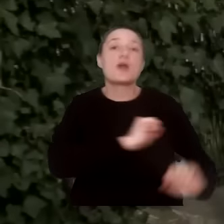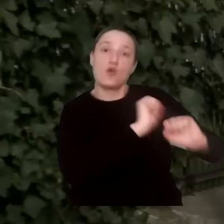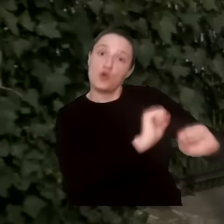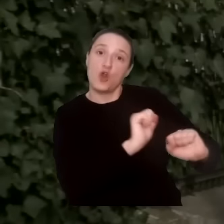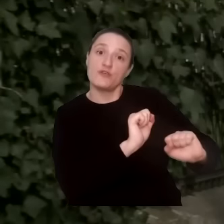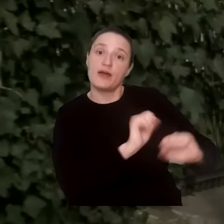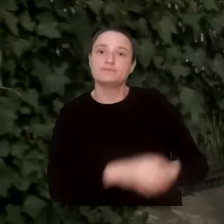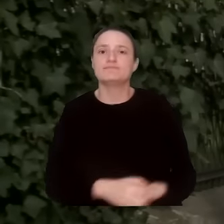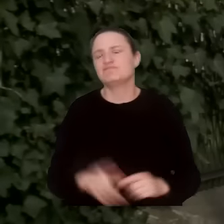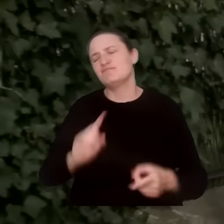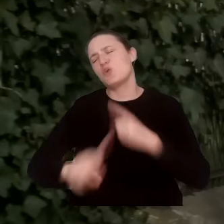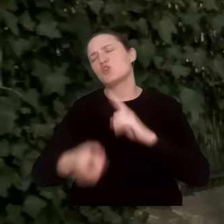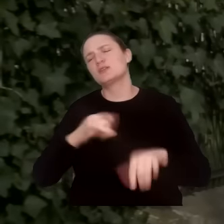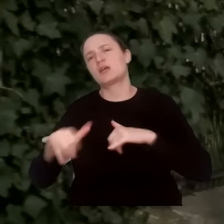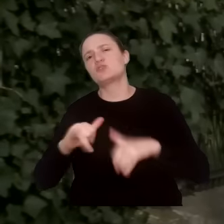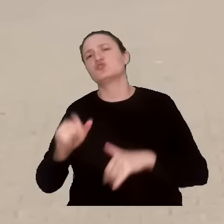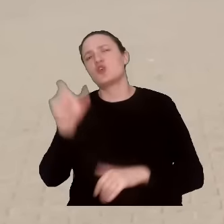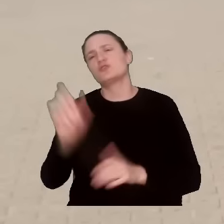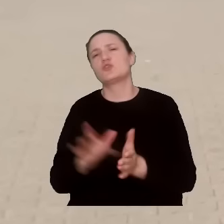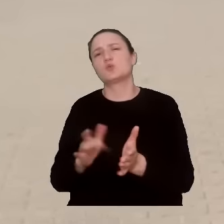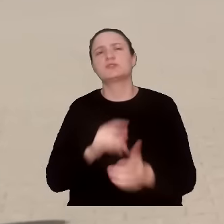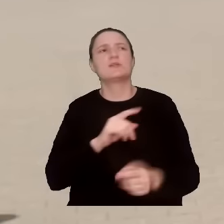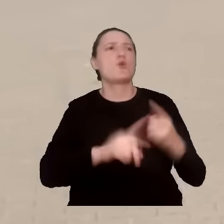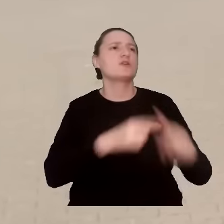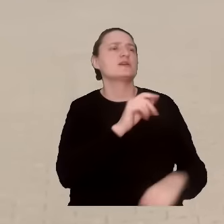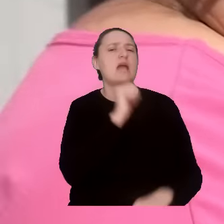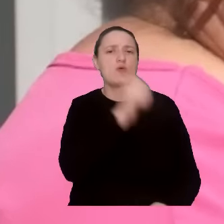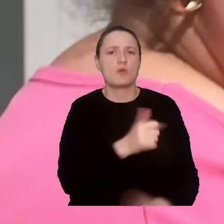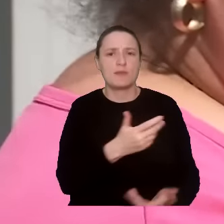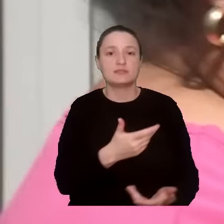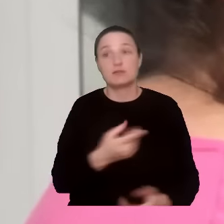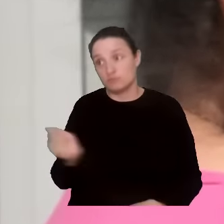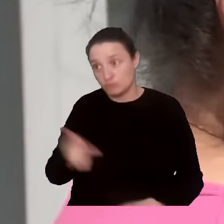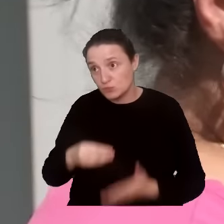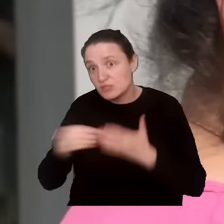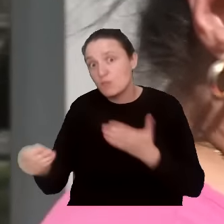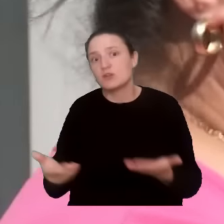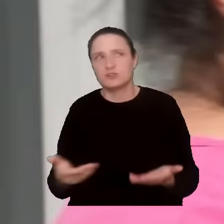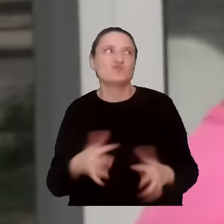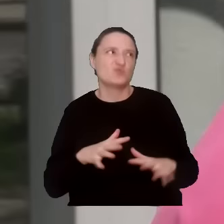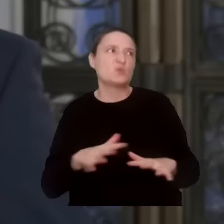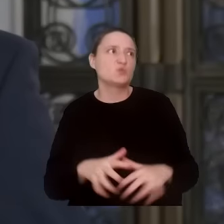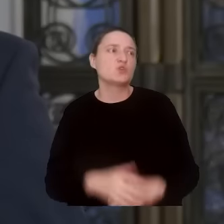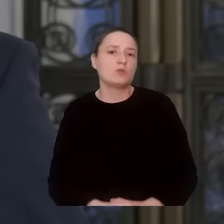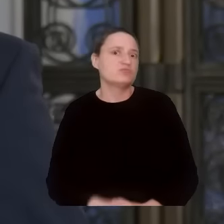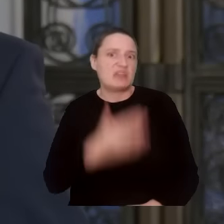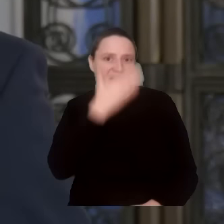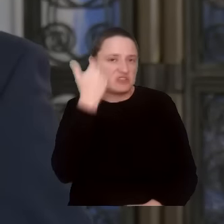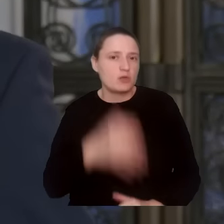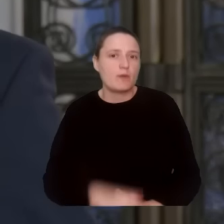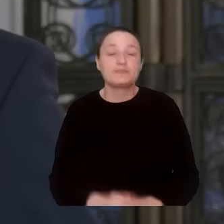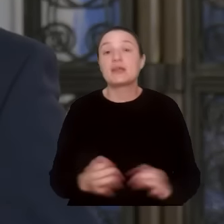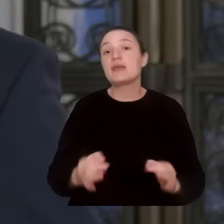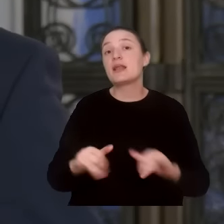jest polityka rządu Tuska plus polityka Unii Europejskiej? Musimy, to zapłacimy. No dużo. Dużo, nie wiedziałam o tym. Obecny